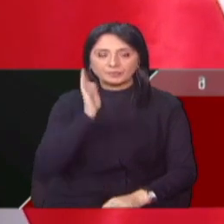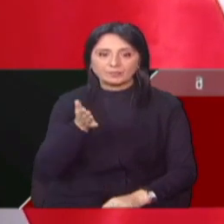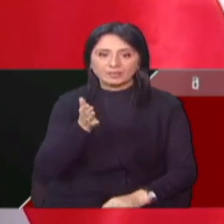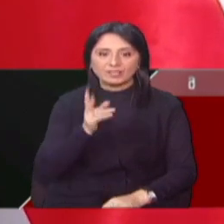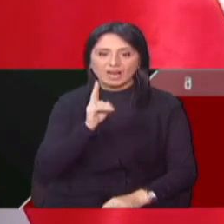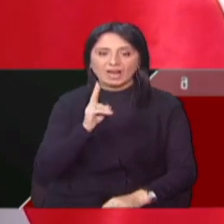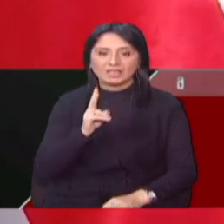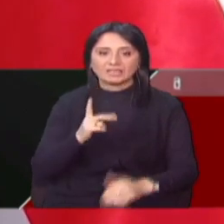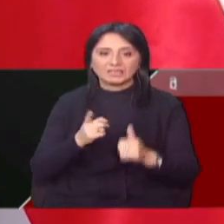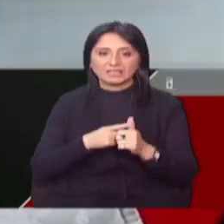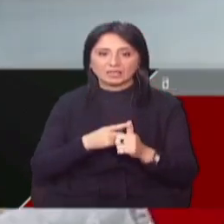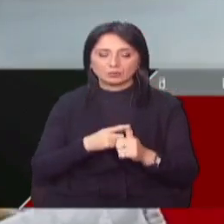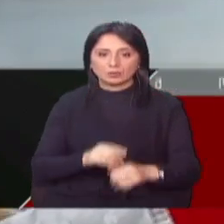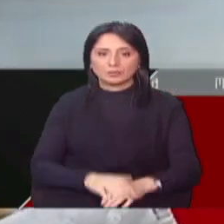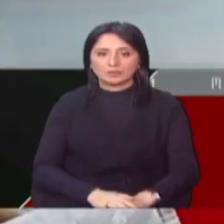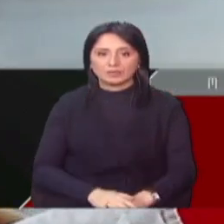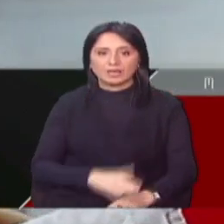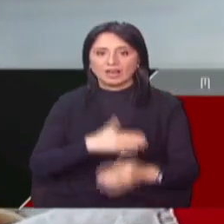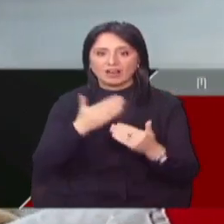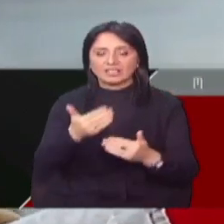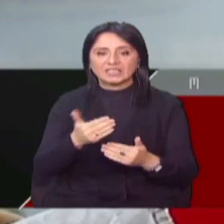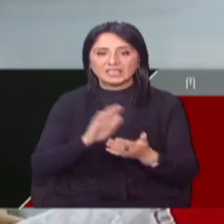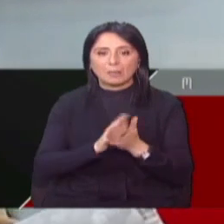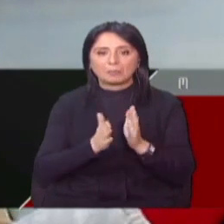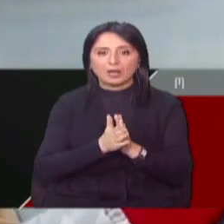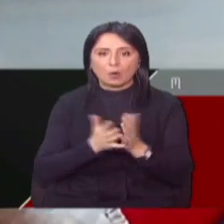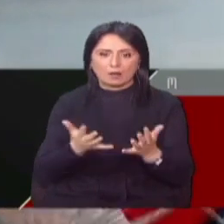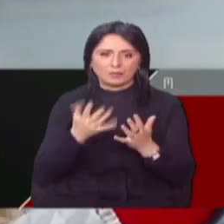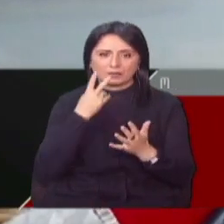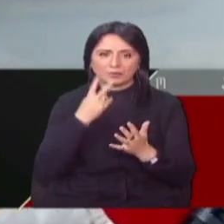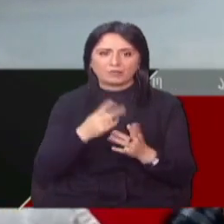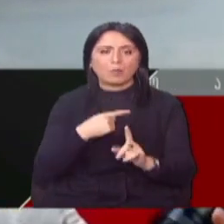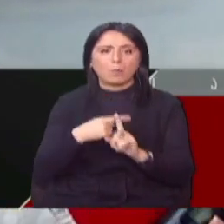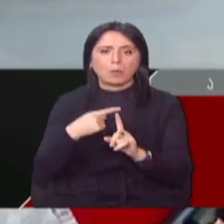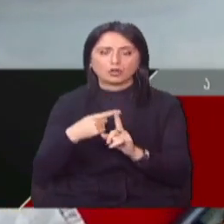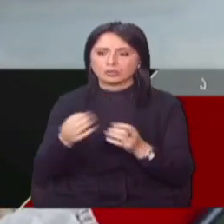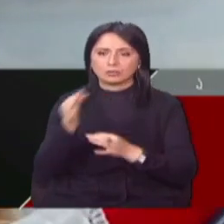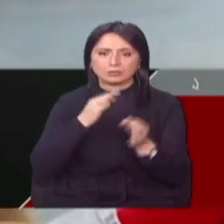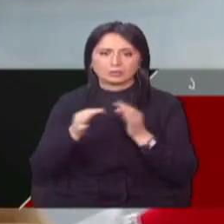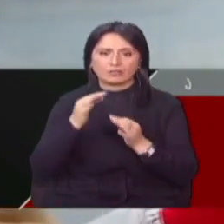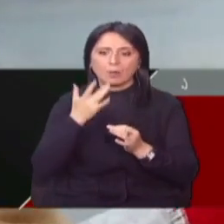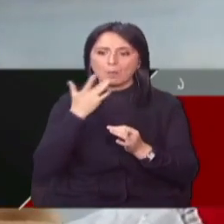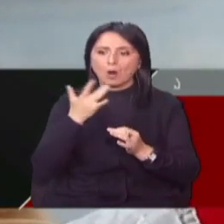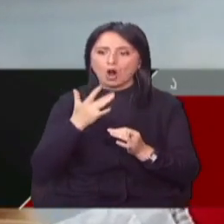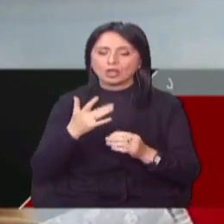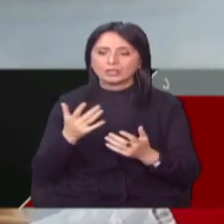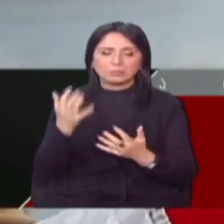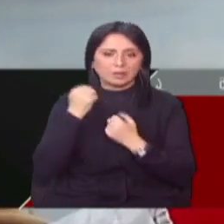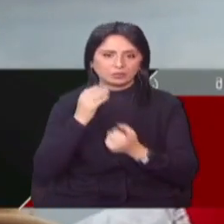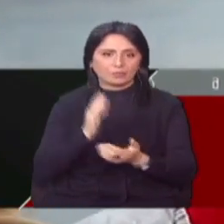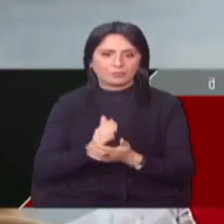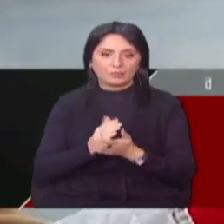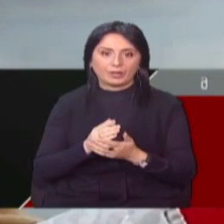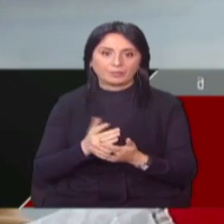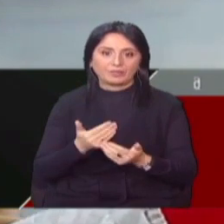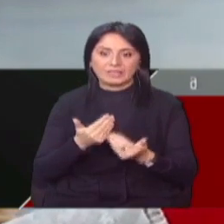eknebat kandidatis statusi. Qola zinapiroba saxezea, gvaqs pozitivuri dasqda, gvaqs politikuri kantsqoba mkhardacheris,